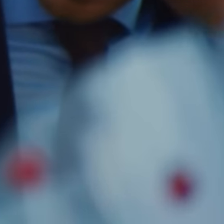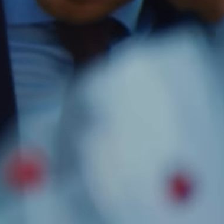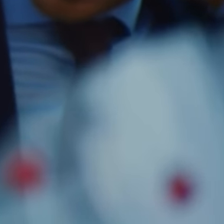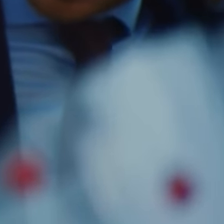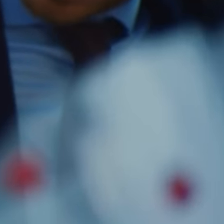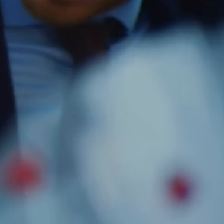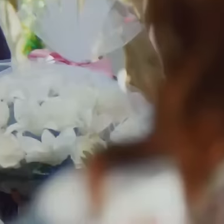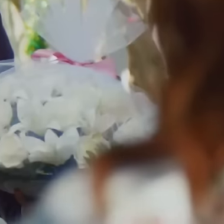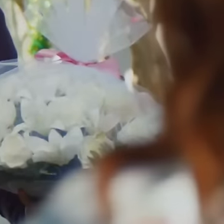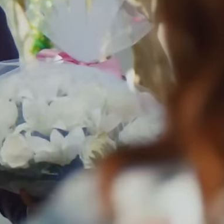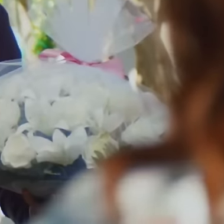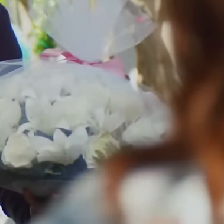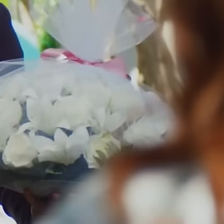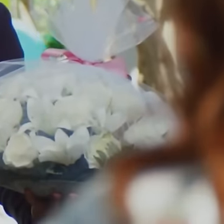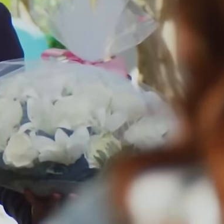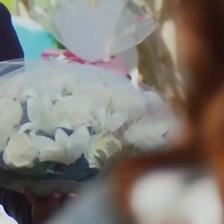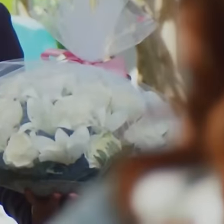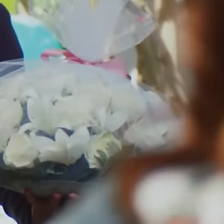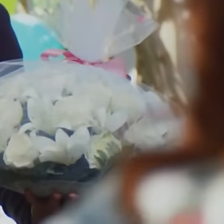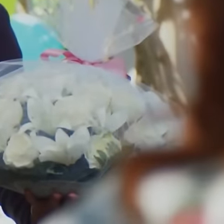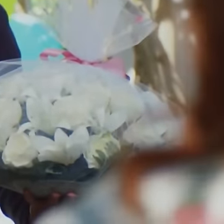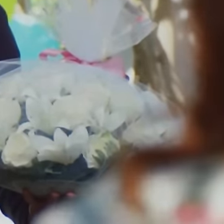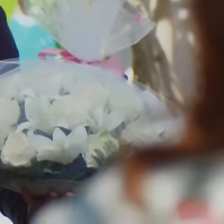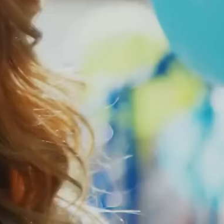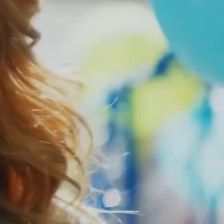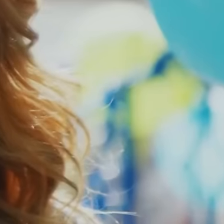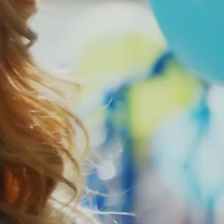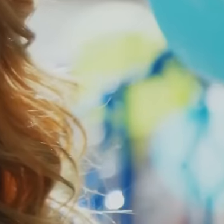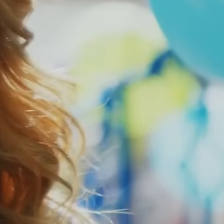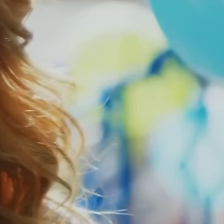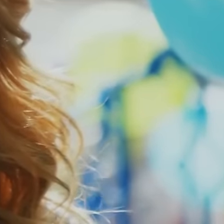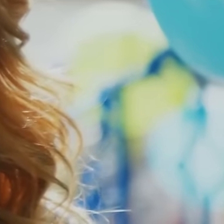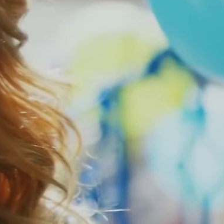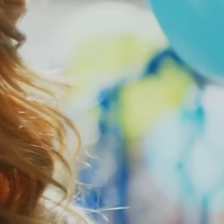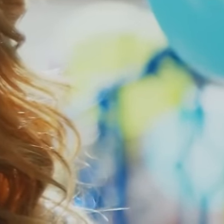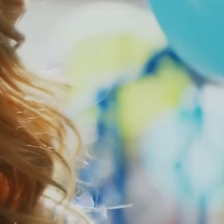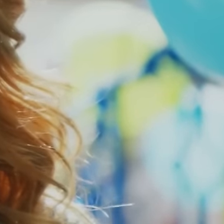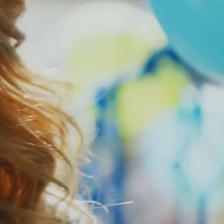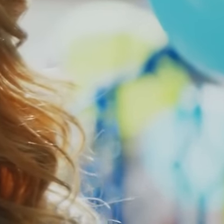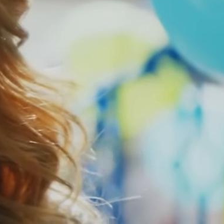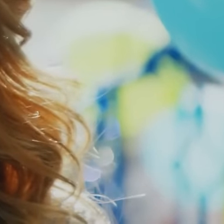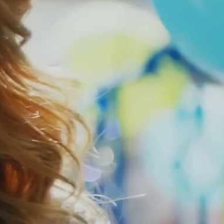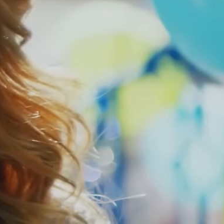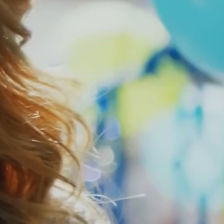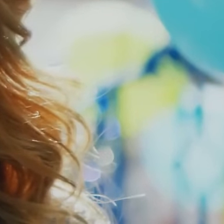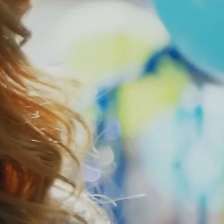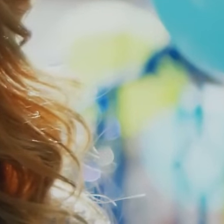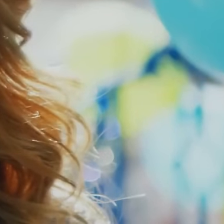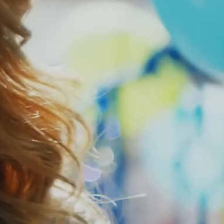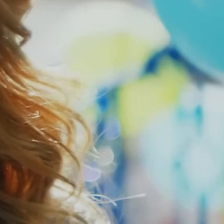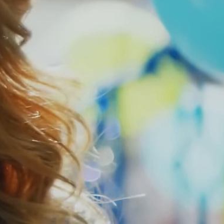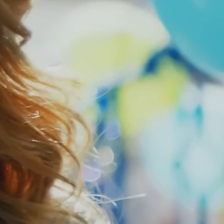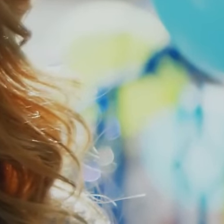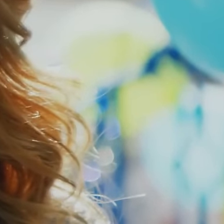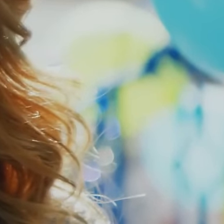Şener kurnazlık düşünür gibi diliyle yanağını şişirdi. Münir şaşkınlık içinde Itır'ı süzüyor. Itır'ın gerilen yüzünde